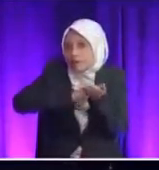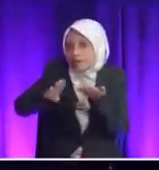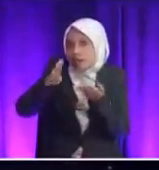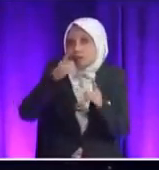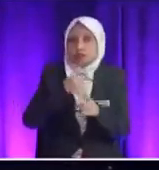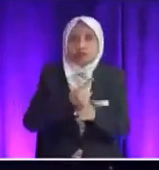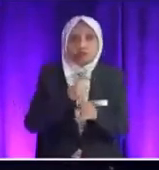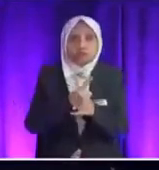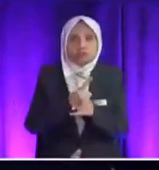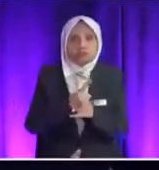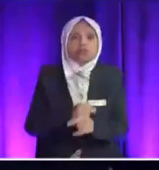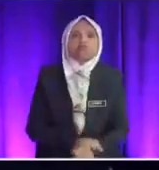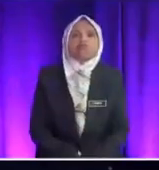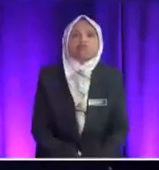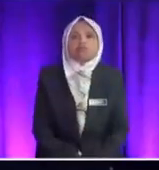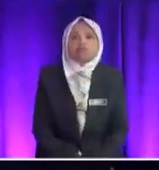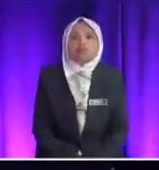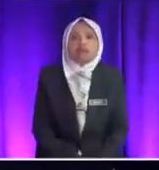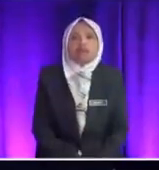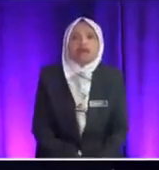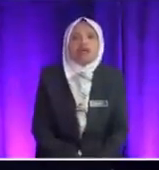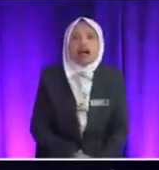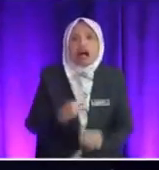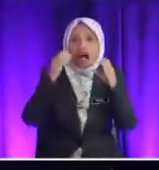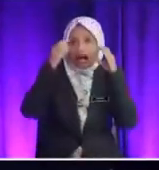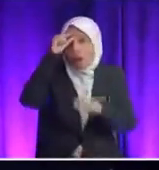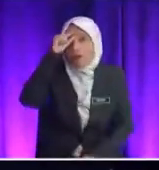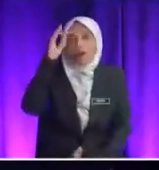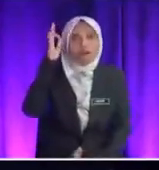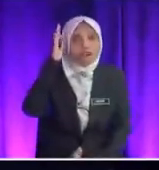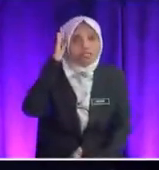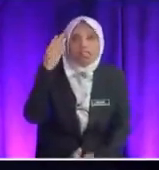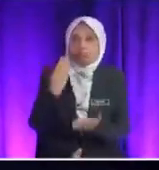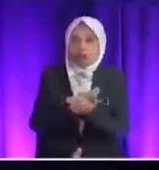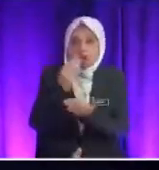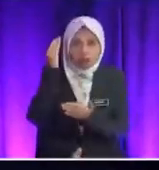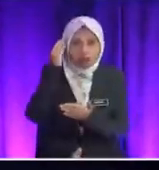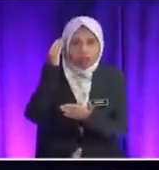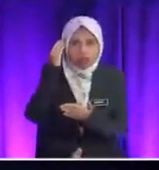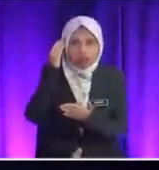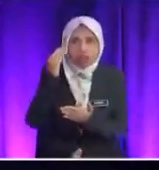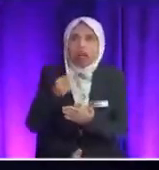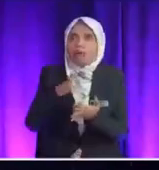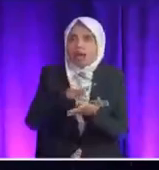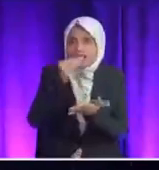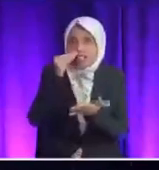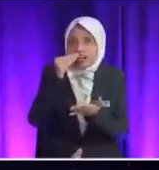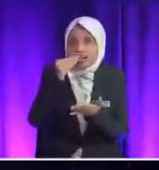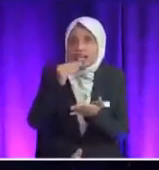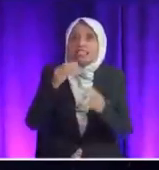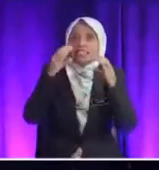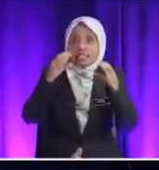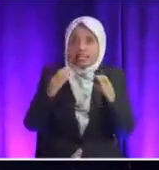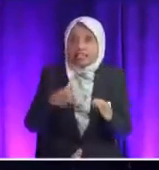nampak tahu ini kaidah resikonya yaitu heboh tahu uh the jadi hari ini kita berarti